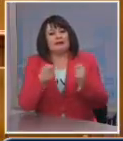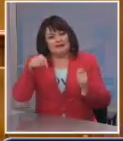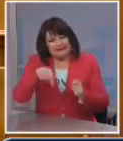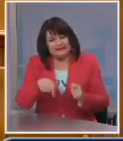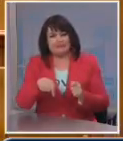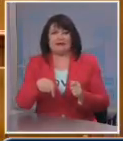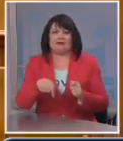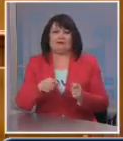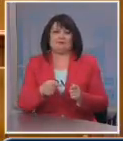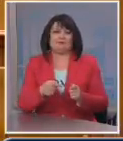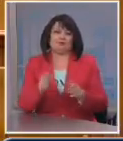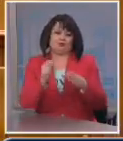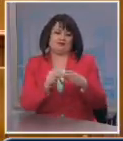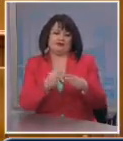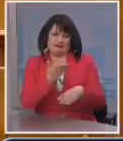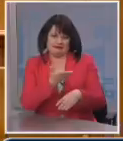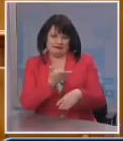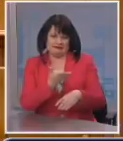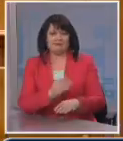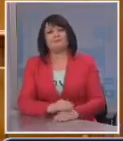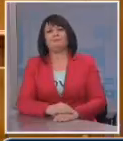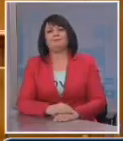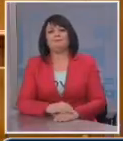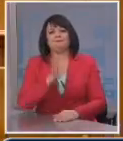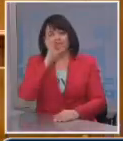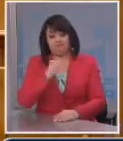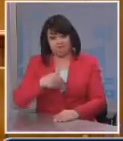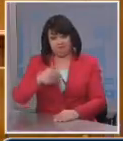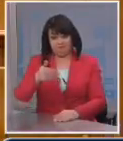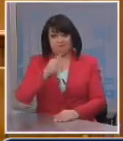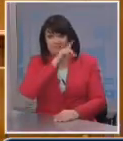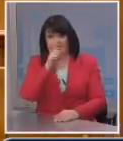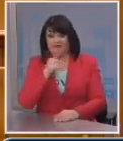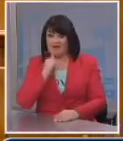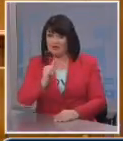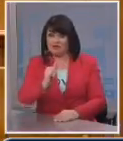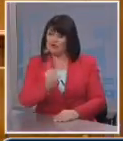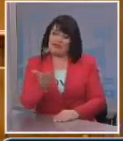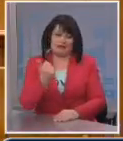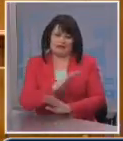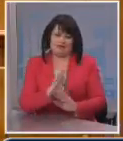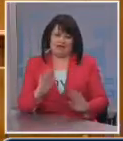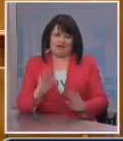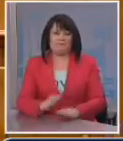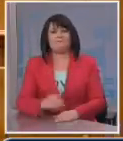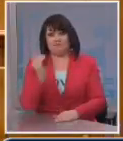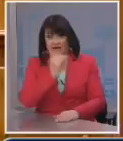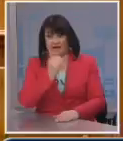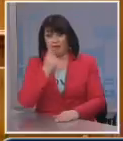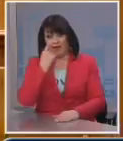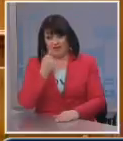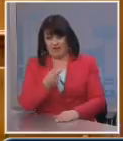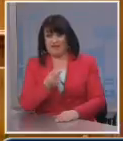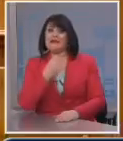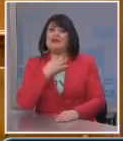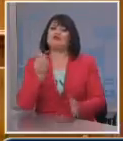σήμερα. Χωρίς να δίνετε καμία πραγματική προοπτική βιωσιμότητα στο σύστημά μας. Και πολύ σύντομα θα